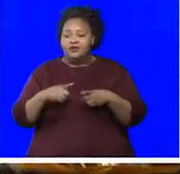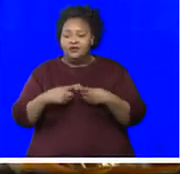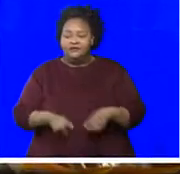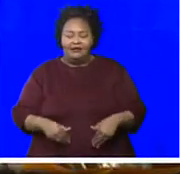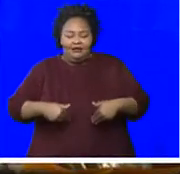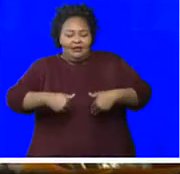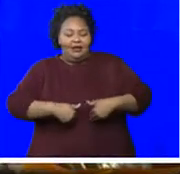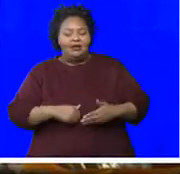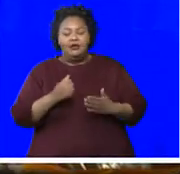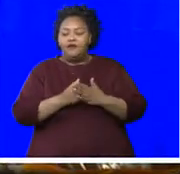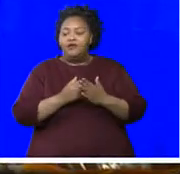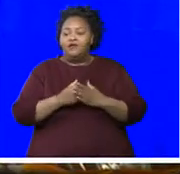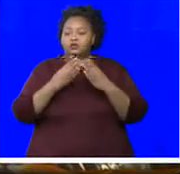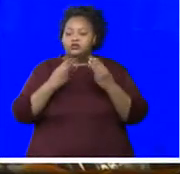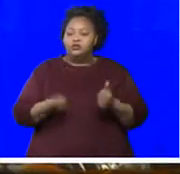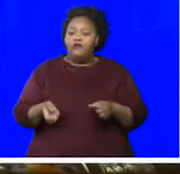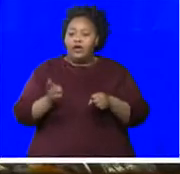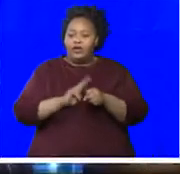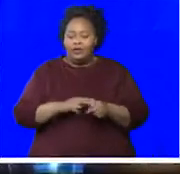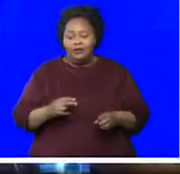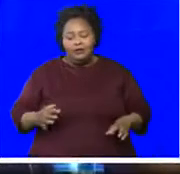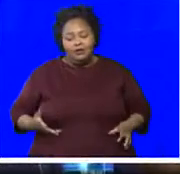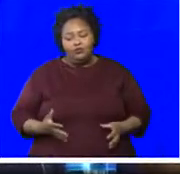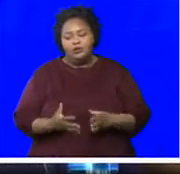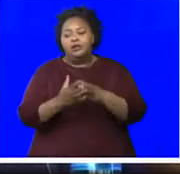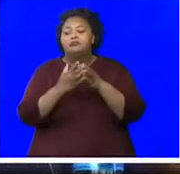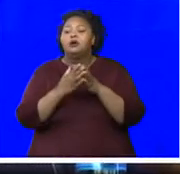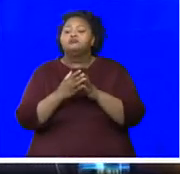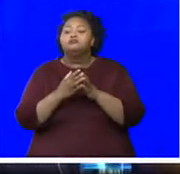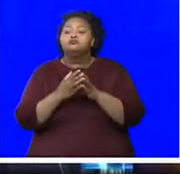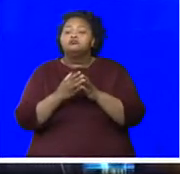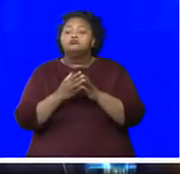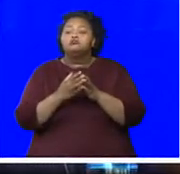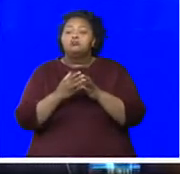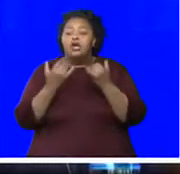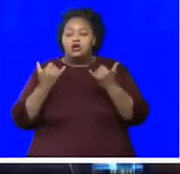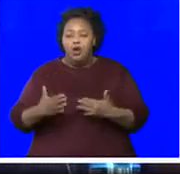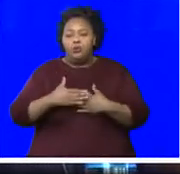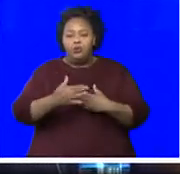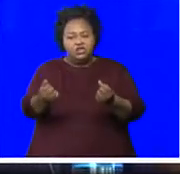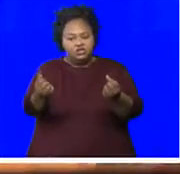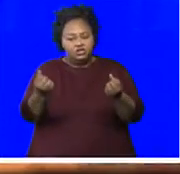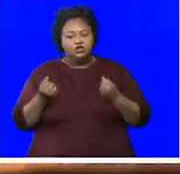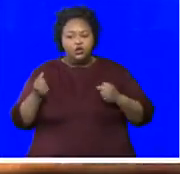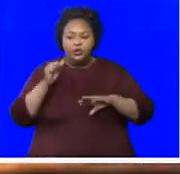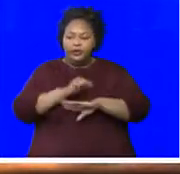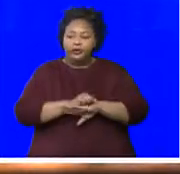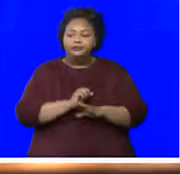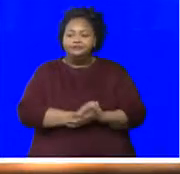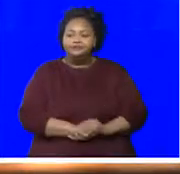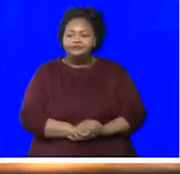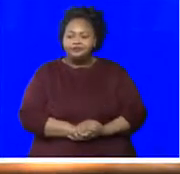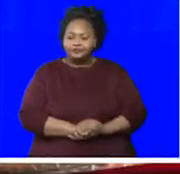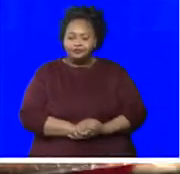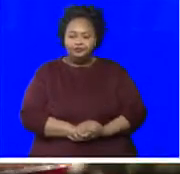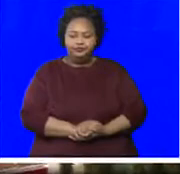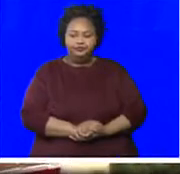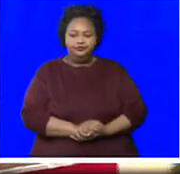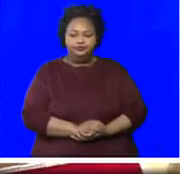aphinze athuthukise de kulima letikhonsako. Etindzabeni teEswatini TV kubika Sifiso Nxumalo ngina Giyani